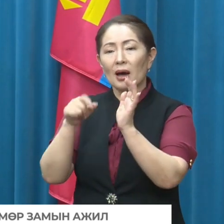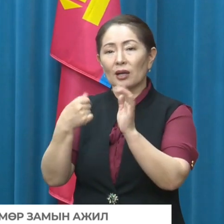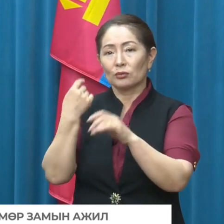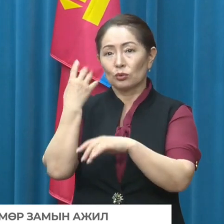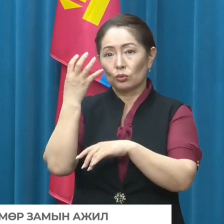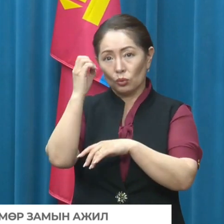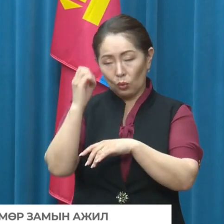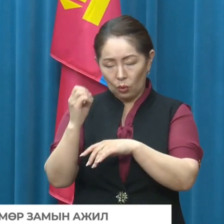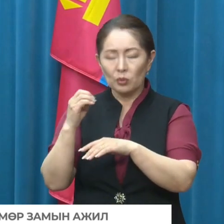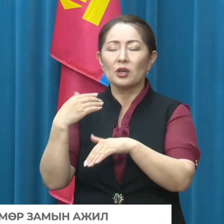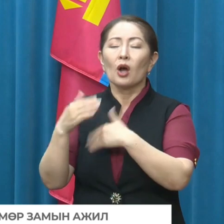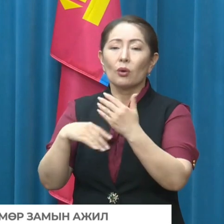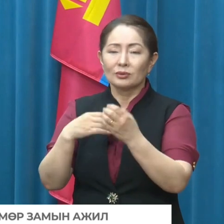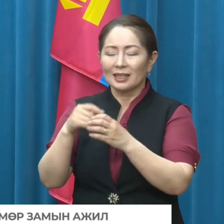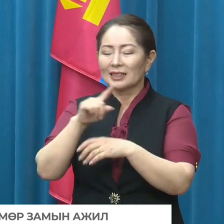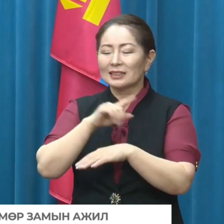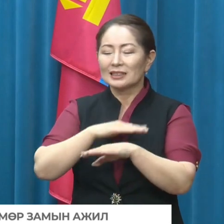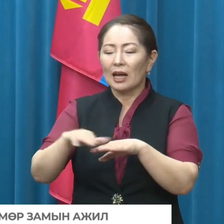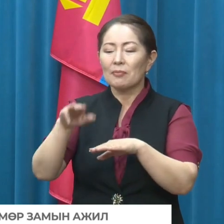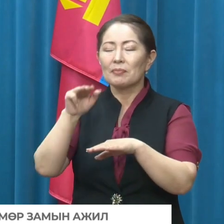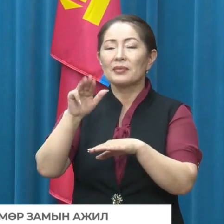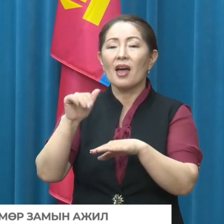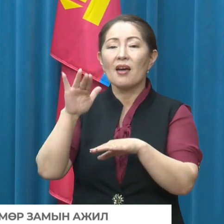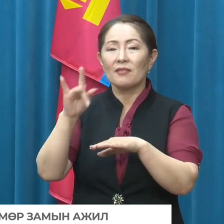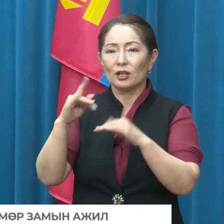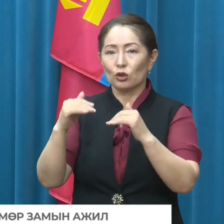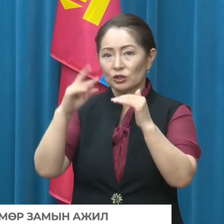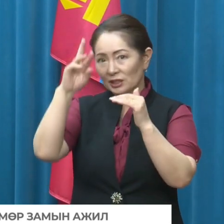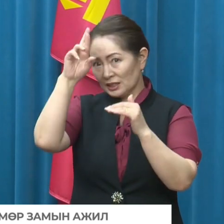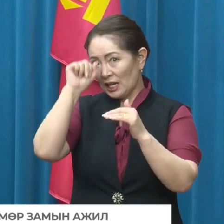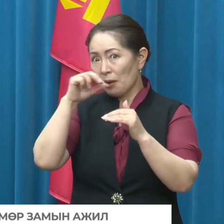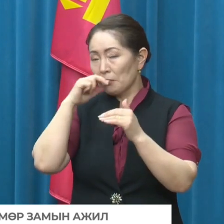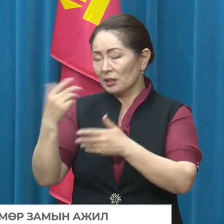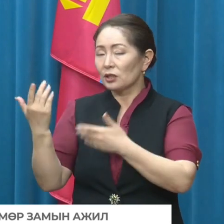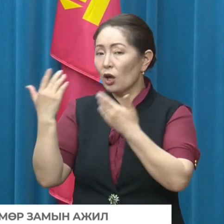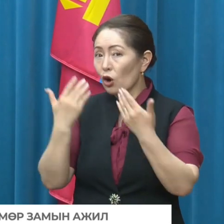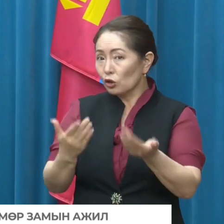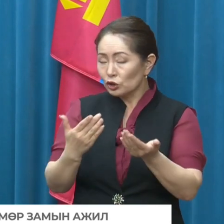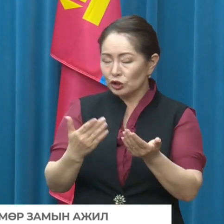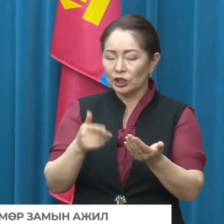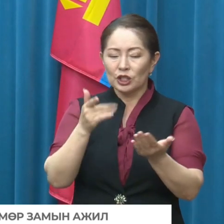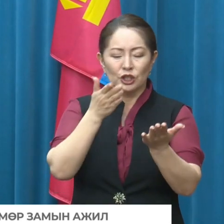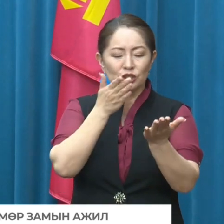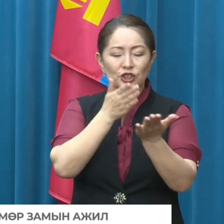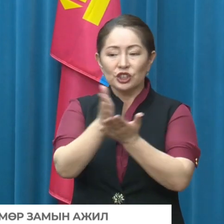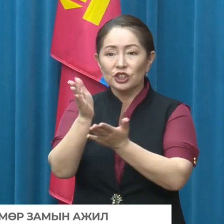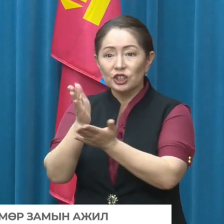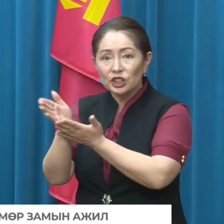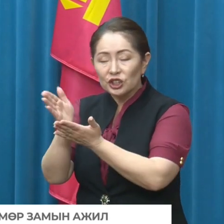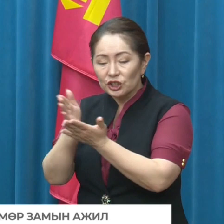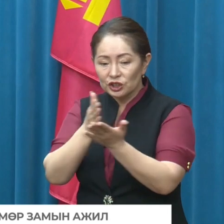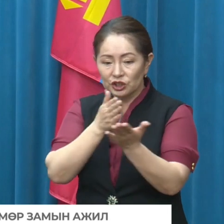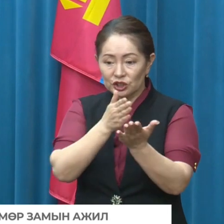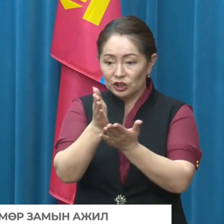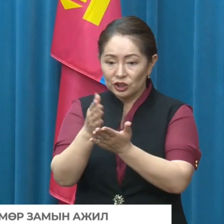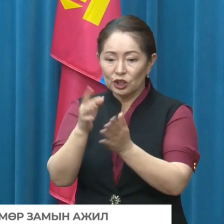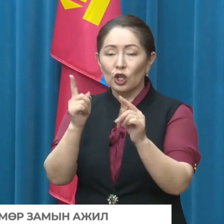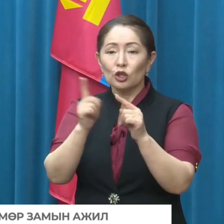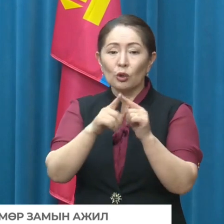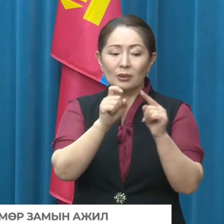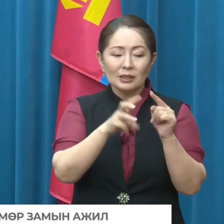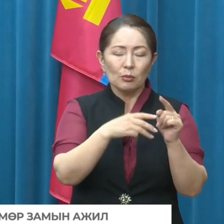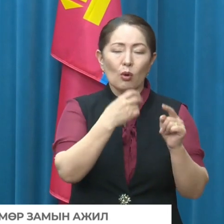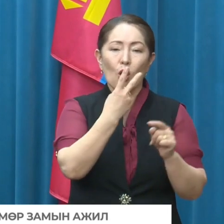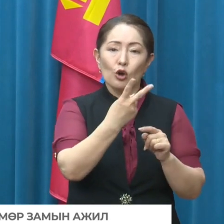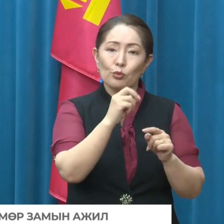хувьтай хэрэгжиж байгаа талаар зам тээврийн хөгжлийн амнаас мэдээлж байна. За тус чиглэлийн төмөр зам 22 оны 10-р